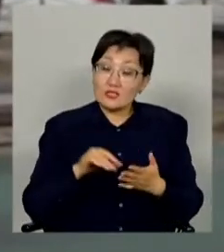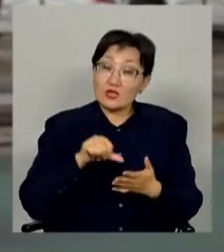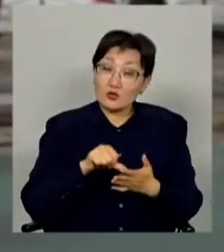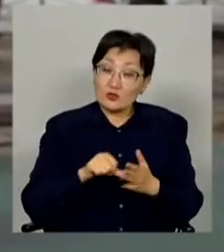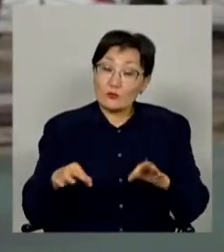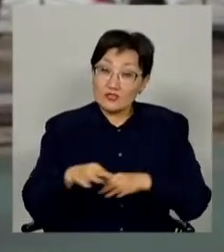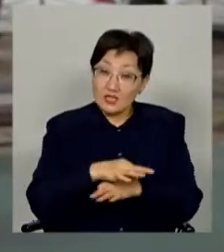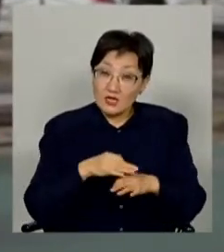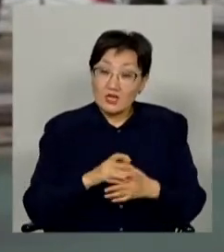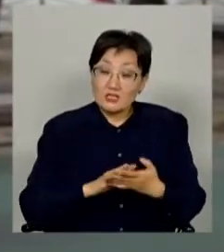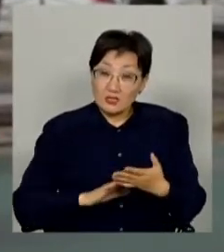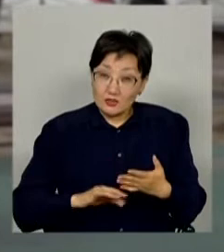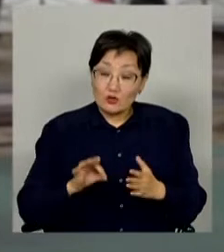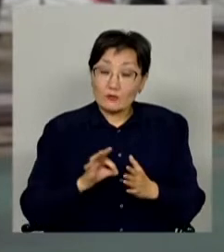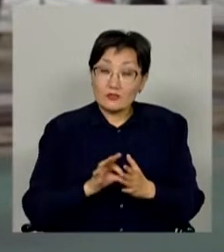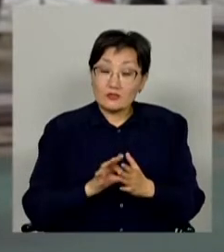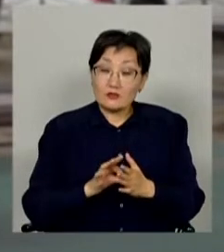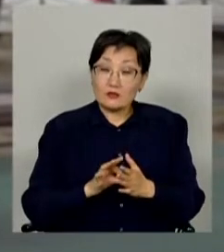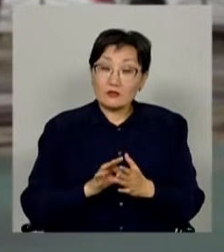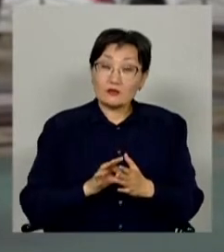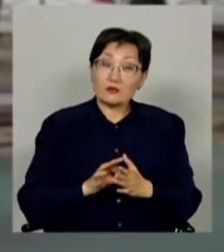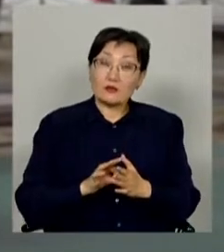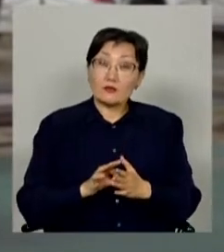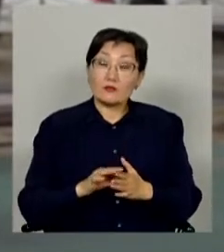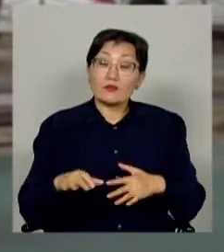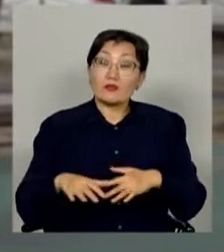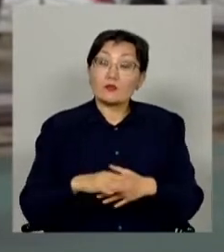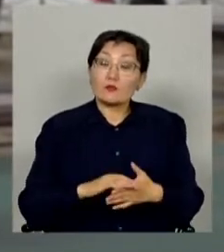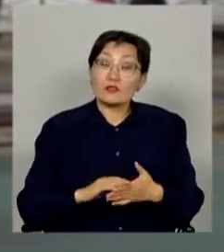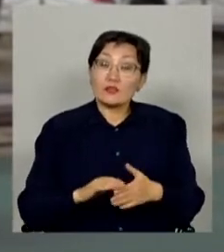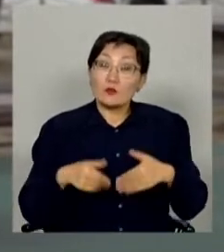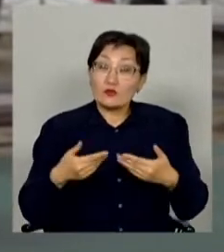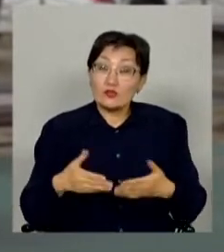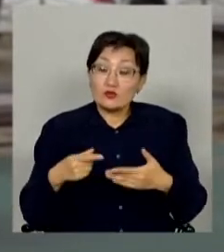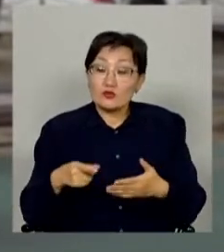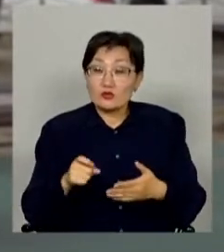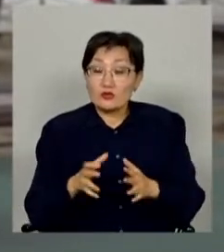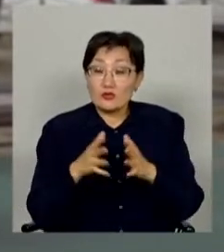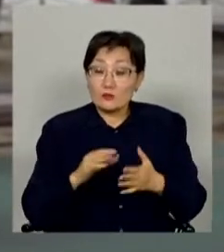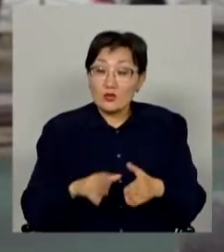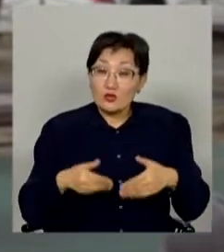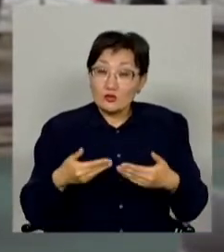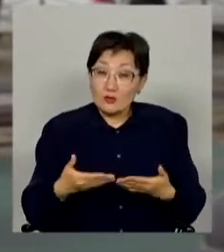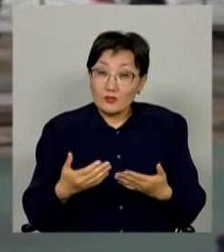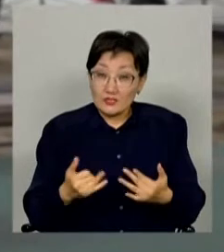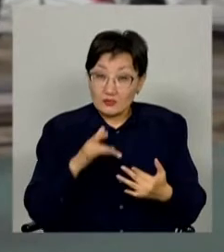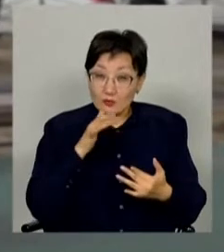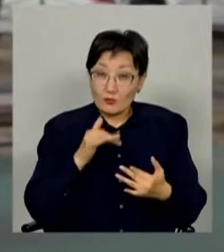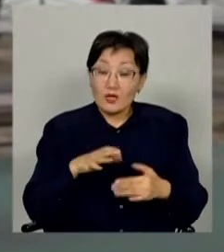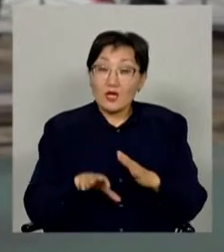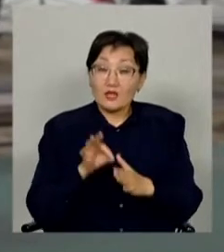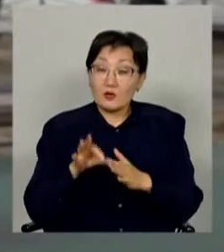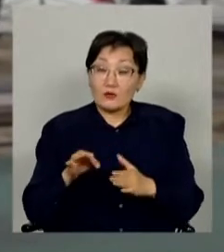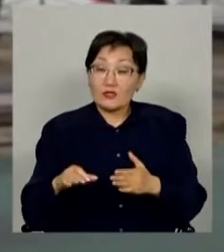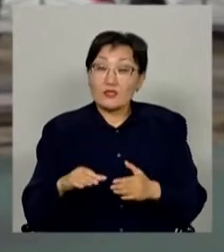жобасын жалғастыру мақсатында тұрғындардан ұсыныстар түскен, 100-ден аса ұсыныс берілген. Қазіргі таңда анықталып